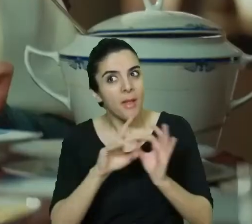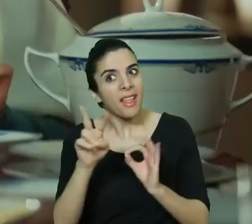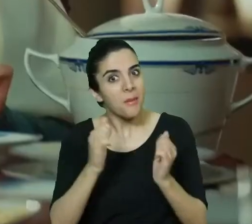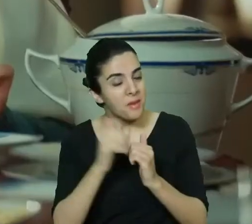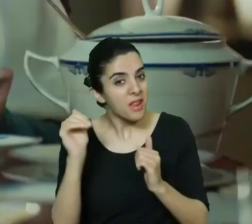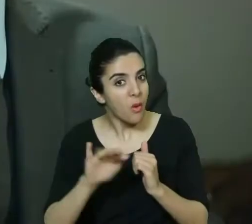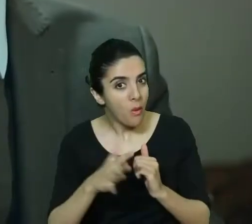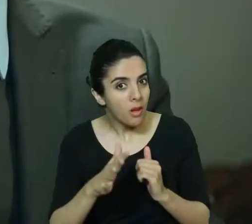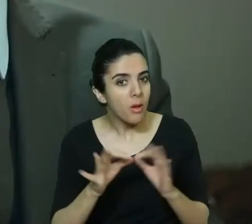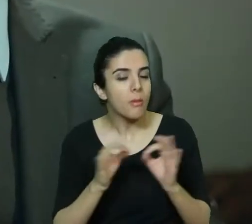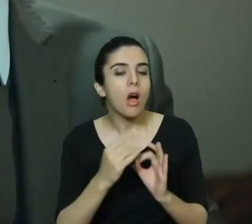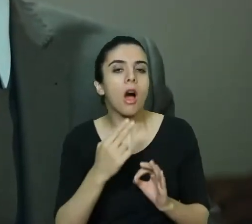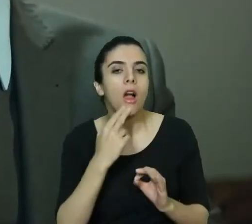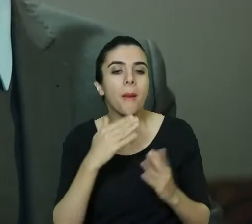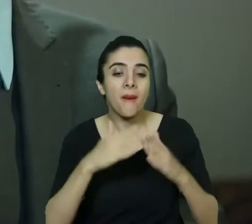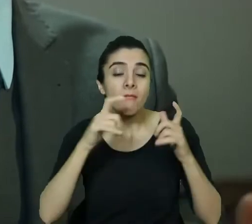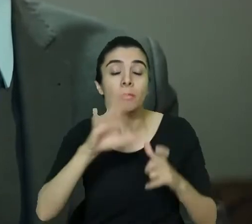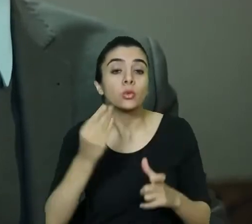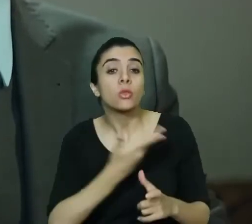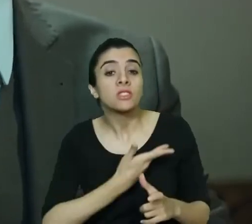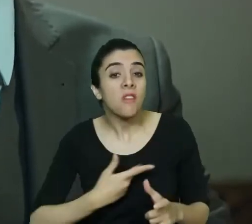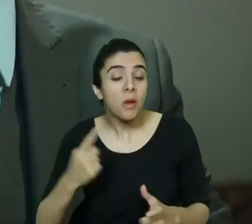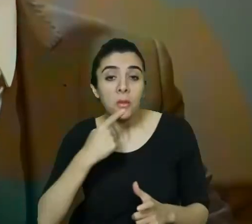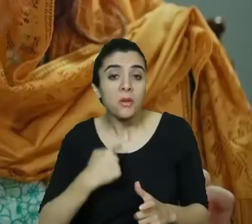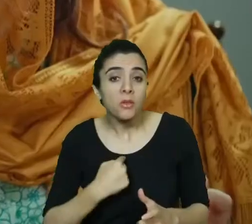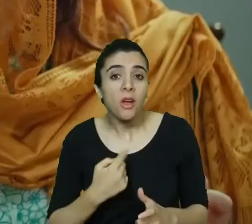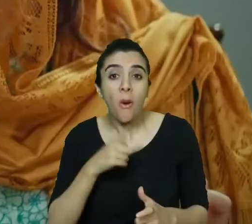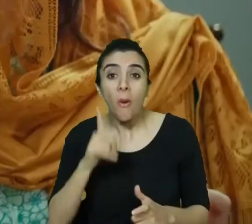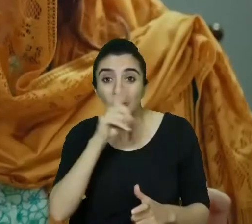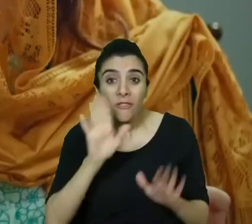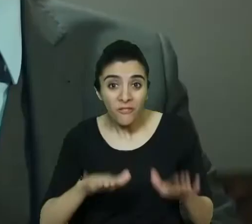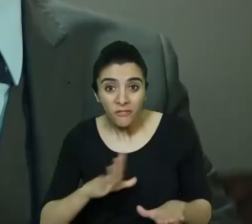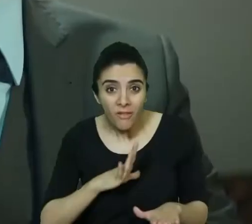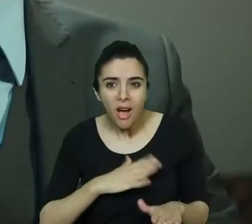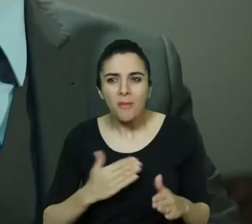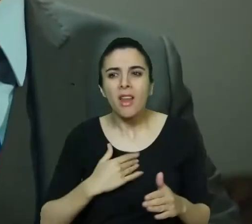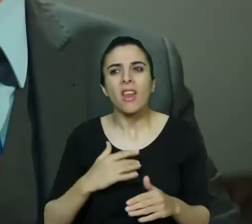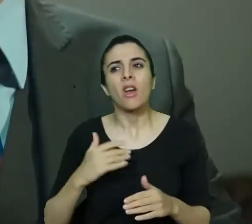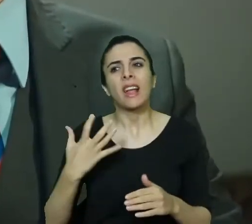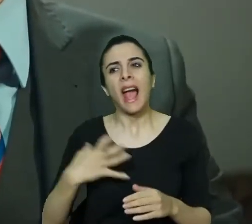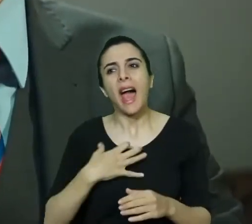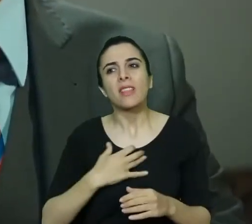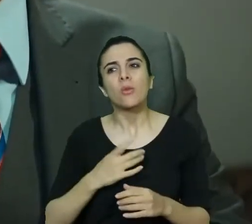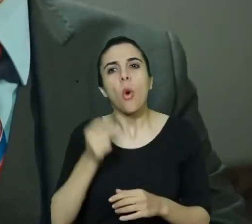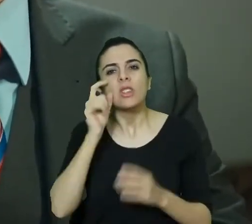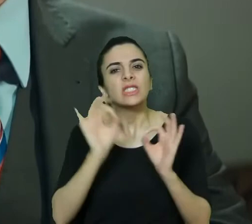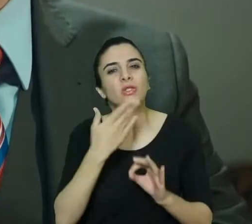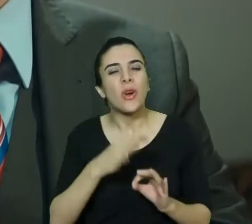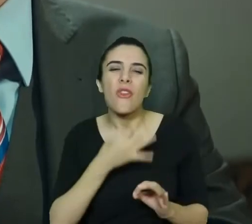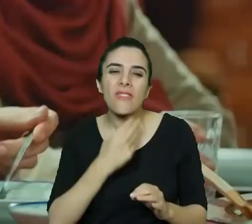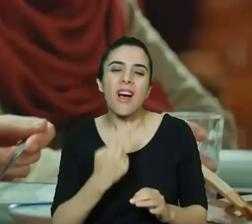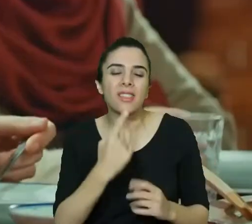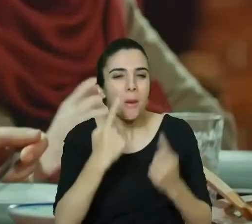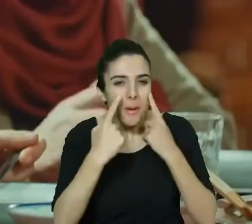olsun? Berat Hanım konaktakileri çok sevdim. Onlar sayesinde sıla hasreti çekmiyorum demiş. Ama ne, kadıncağızı yalnız bırakmayın, olur